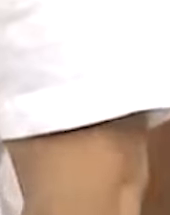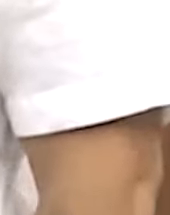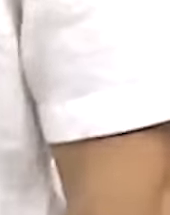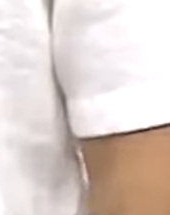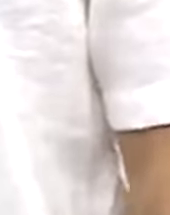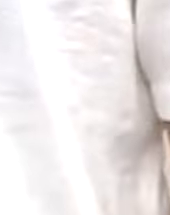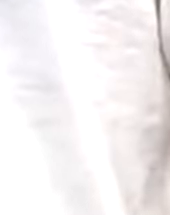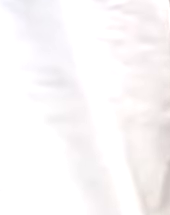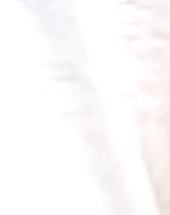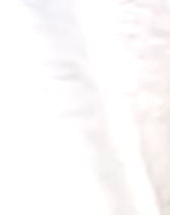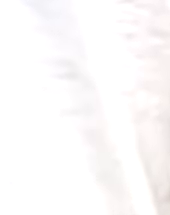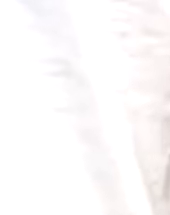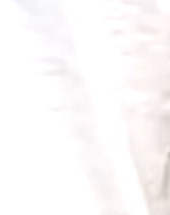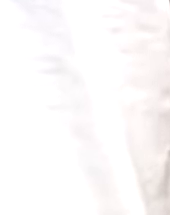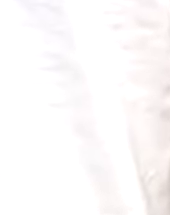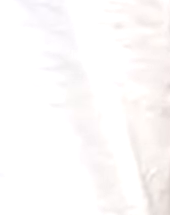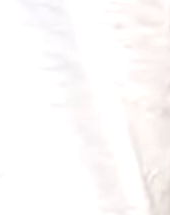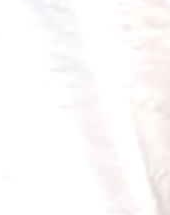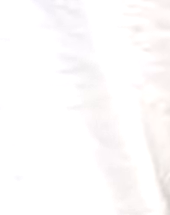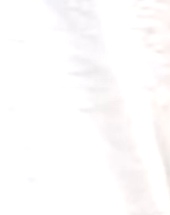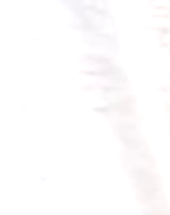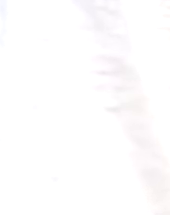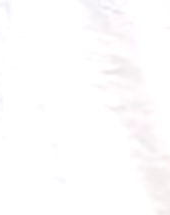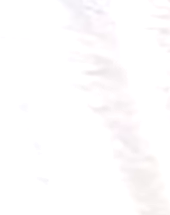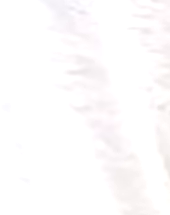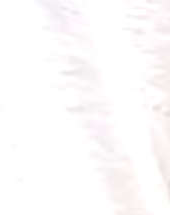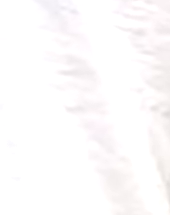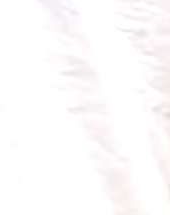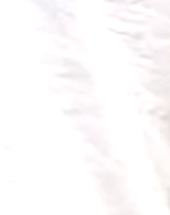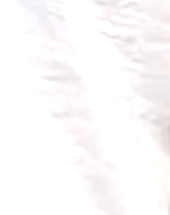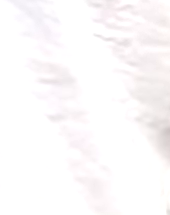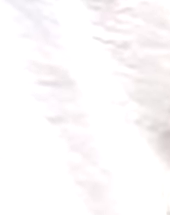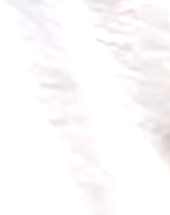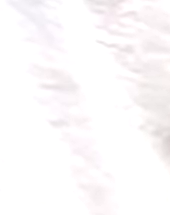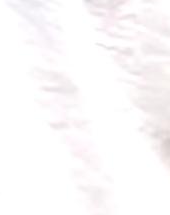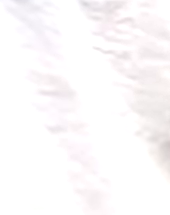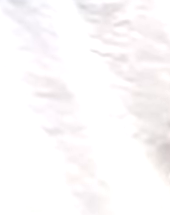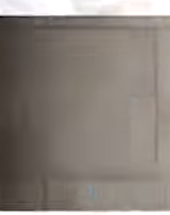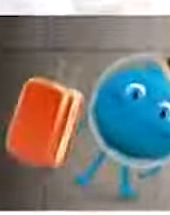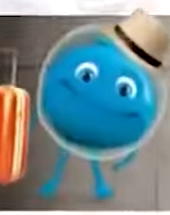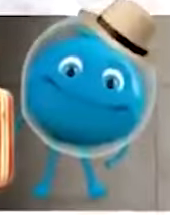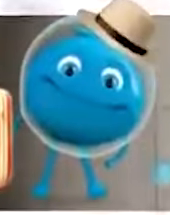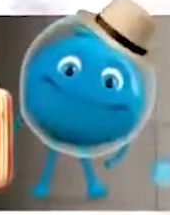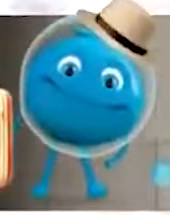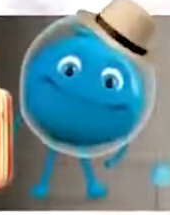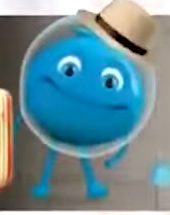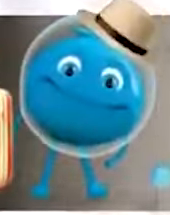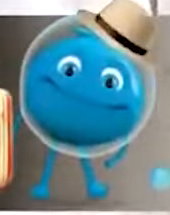çocuklar istediği gibi böyle oynuyorlar, koşuyorlar. Zaten Emrah, kusura bakma ama çocuk gibi o da.